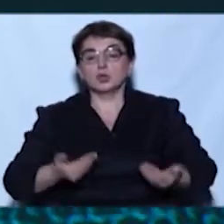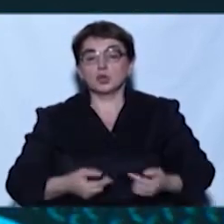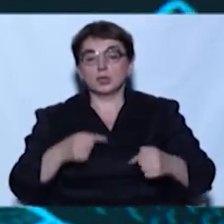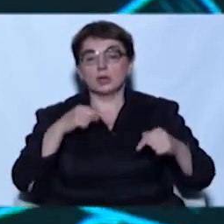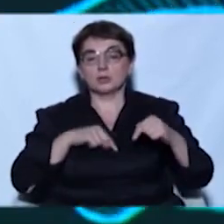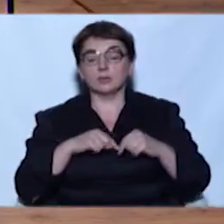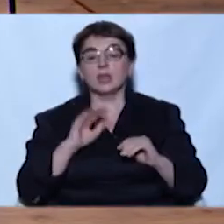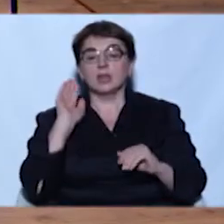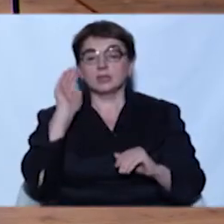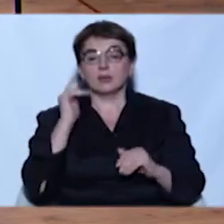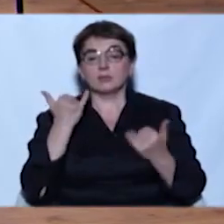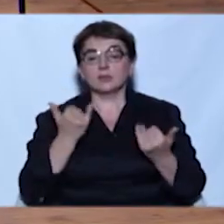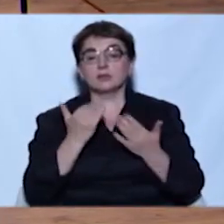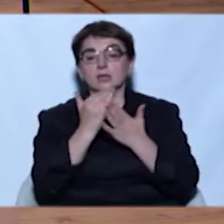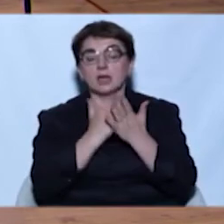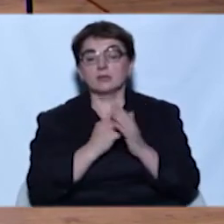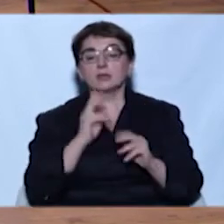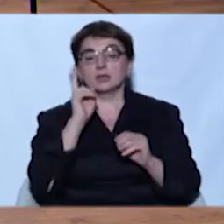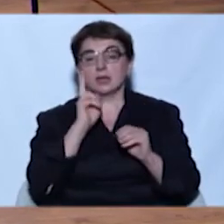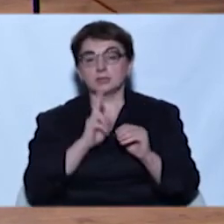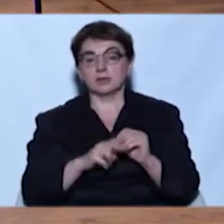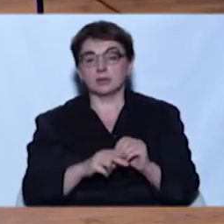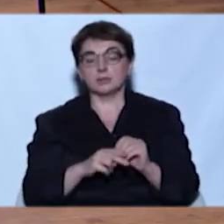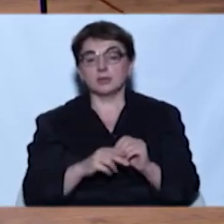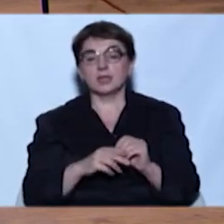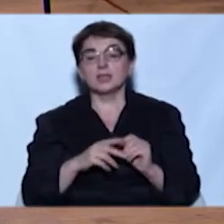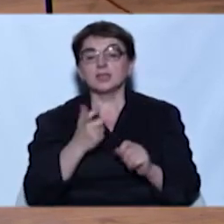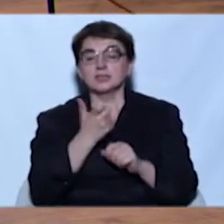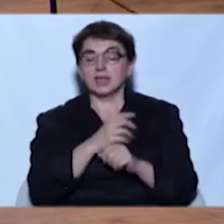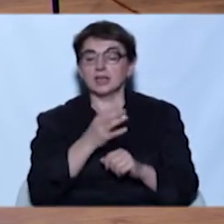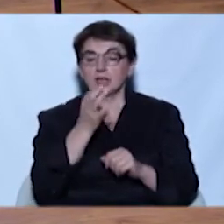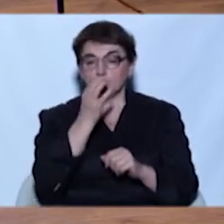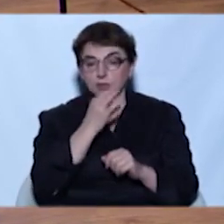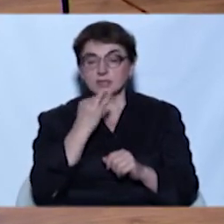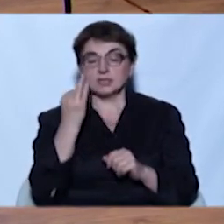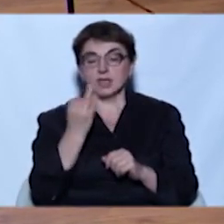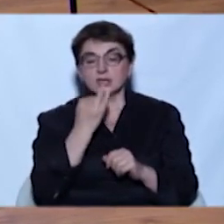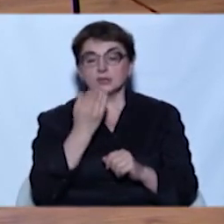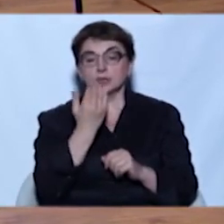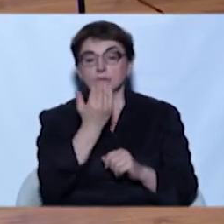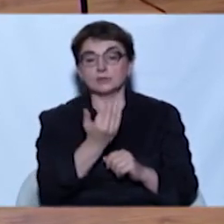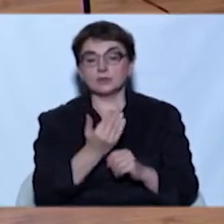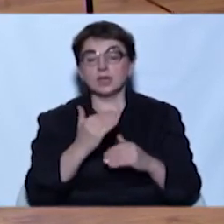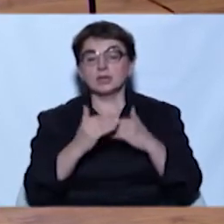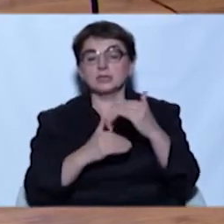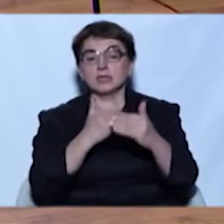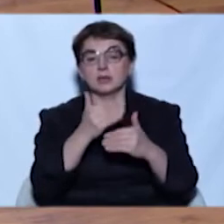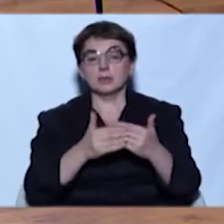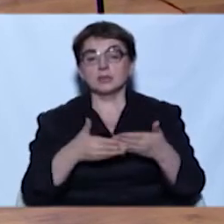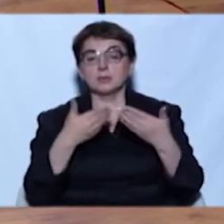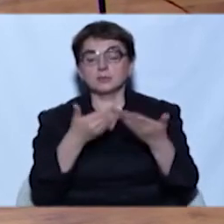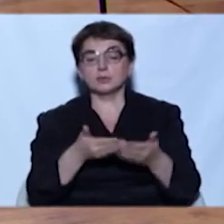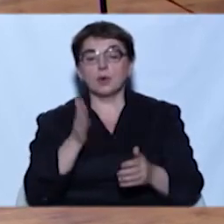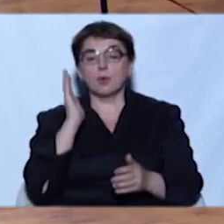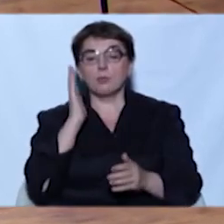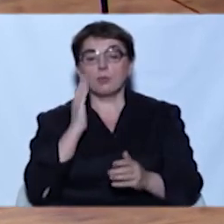გემშვიდობებით, დღევანდელი ჩვენი გაკვეთილი დასრულებულია. Იმედია მოგეწონათ, საინტერესო იყო თქვენთვის, წარმატებებს გისურვებთ.